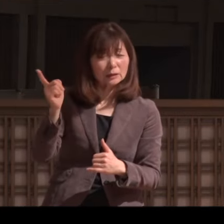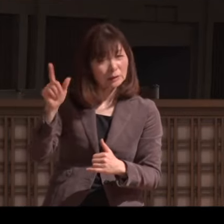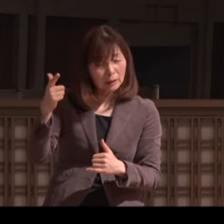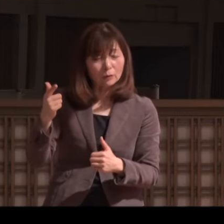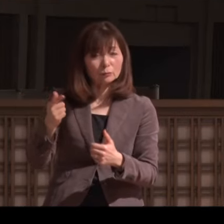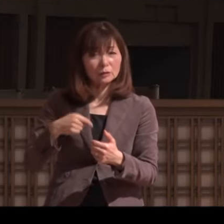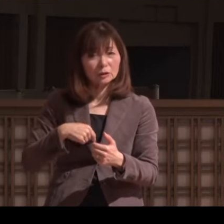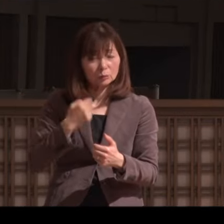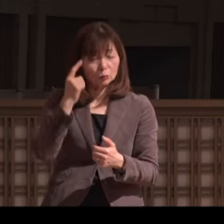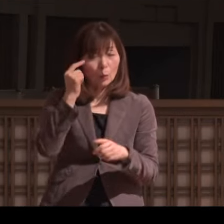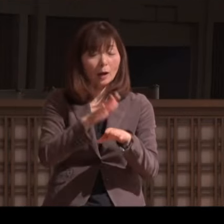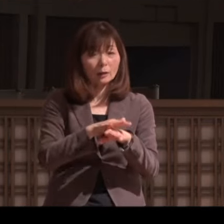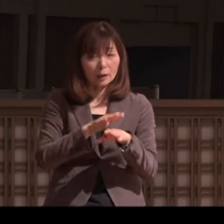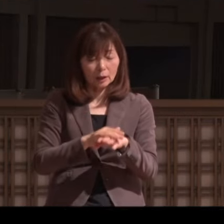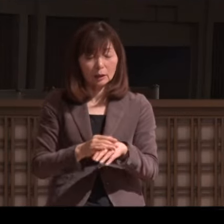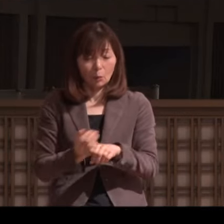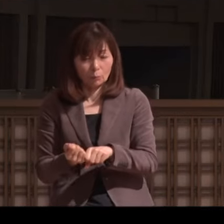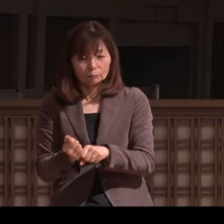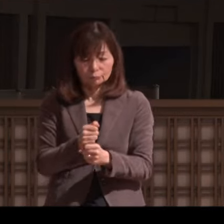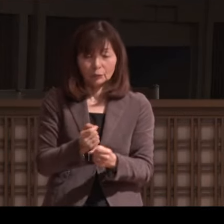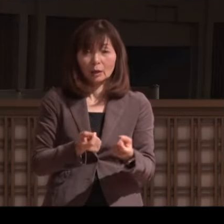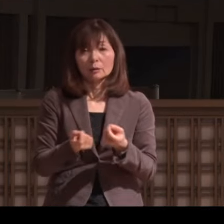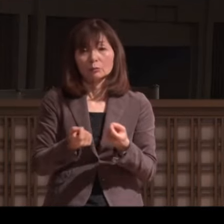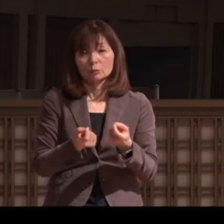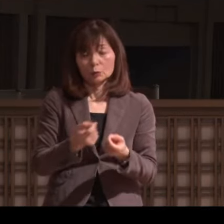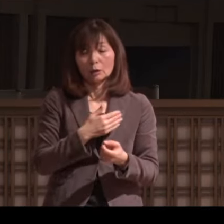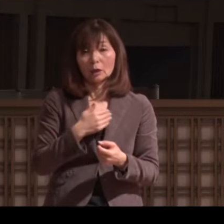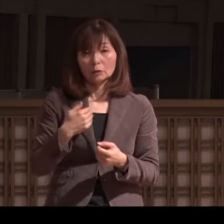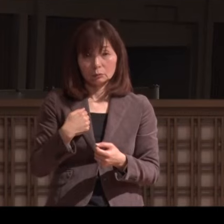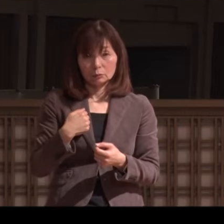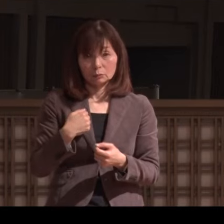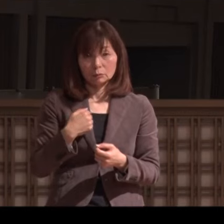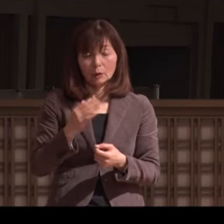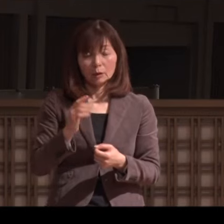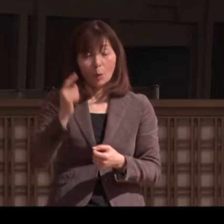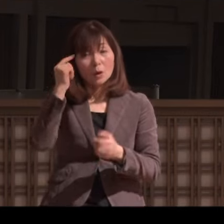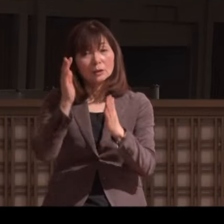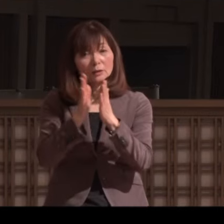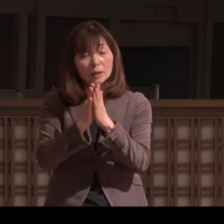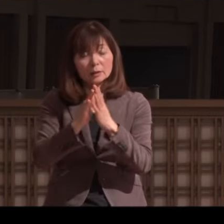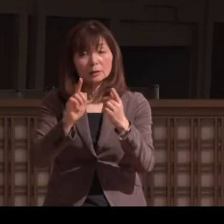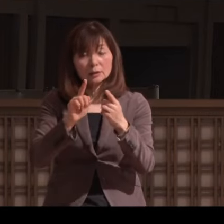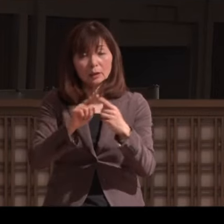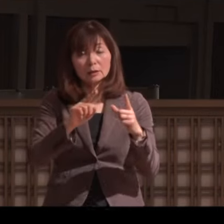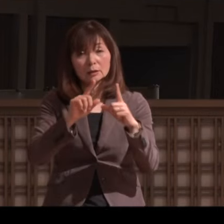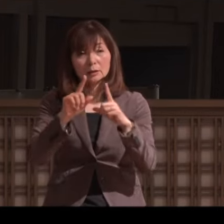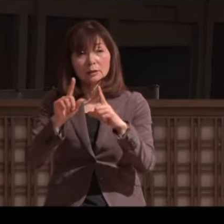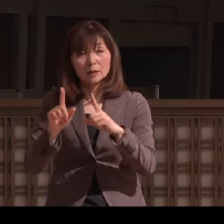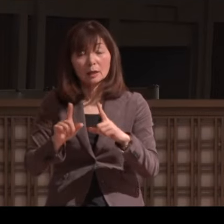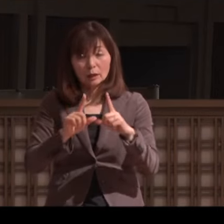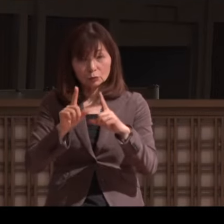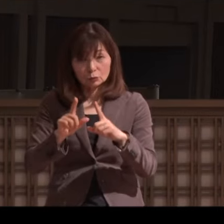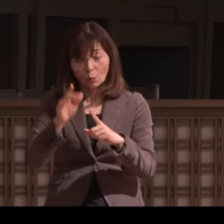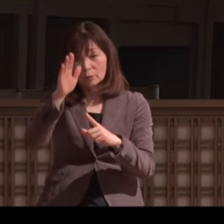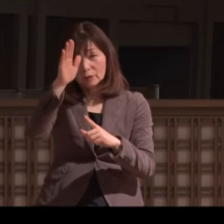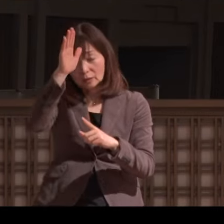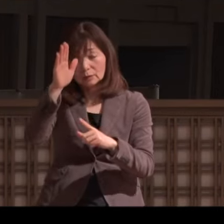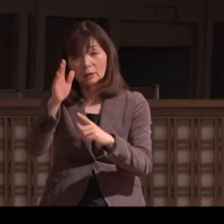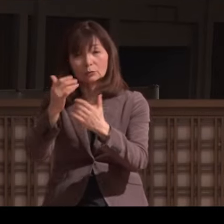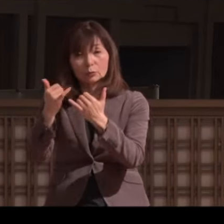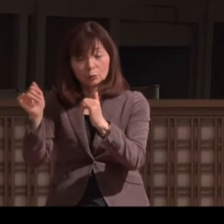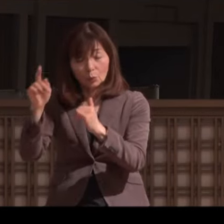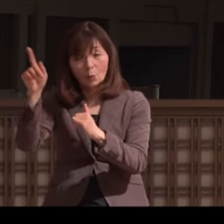できるんですよ自分の思考をところがそのさっき言った精神的生活っていう哲学やっちゃってる人はこれこそ正しいっていうのを見つけ